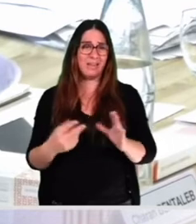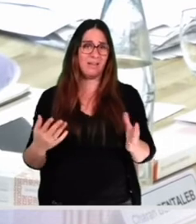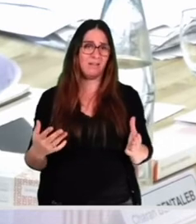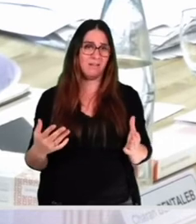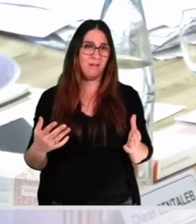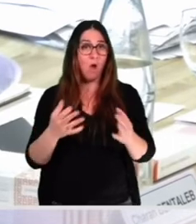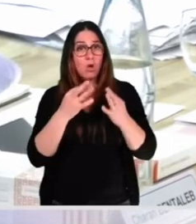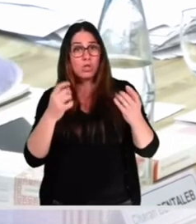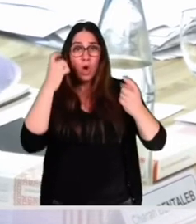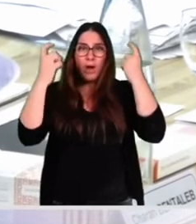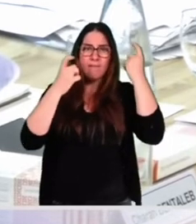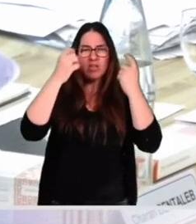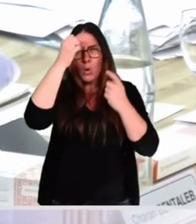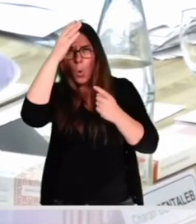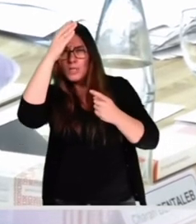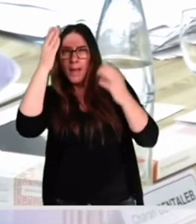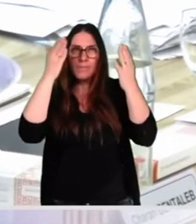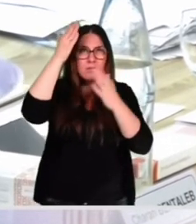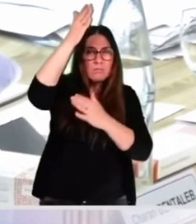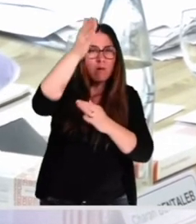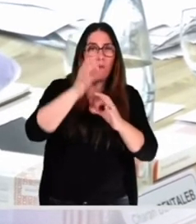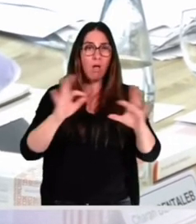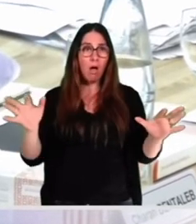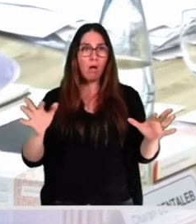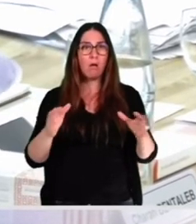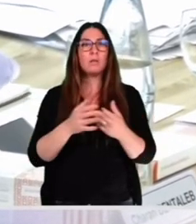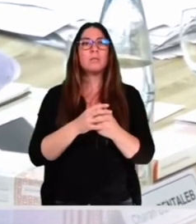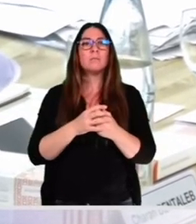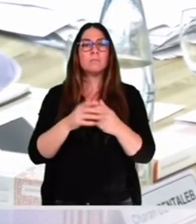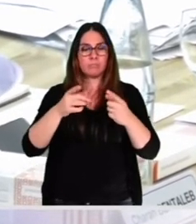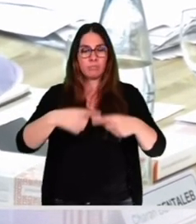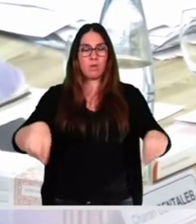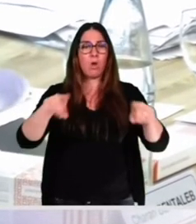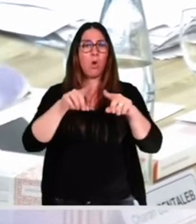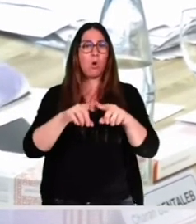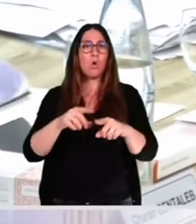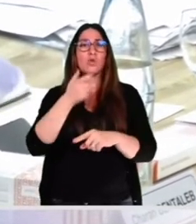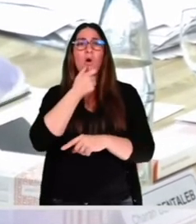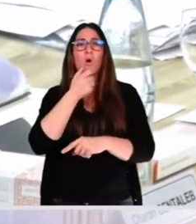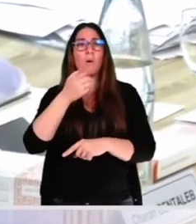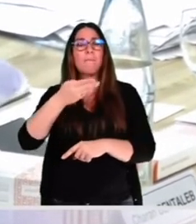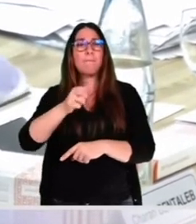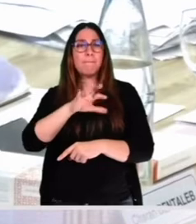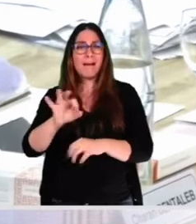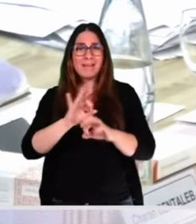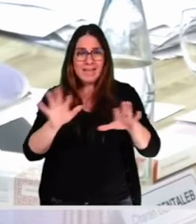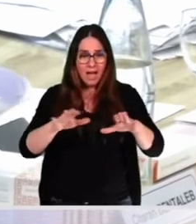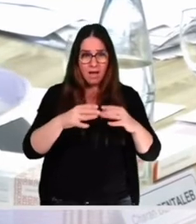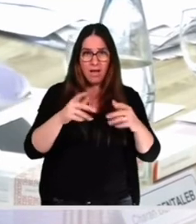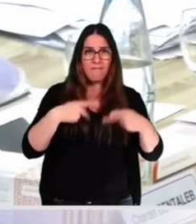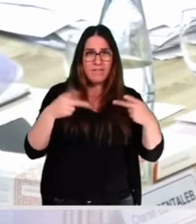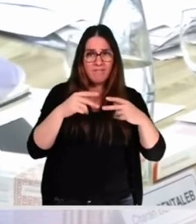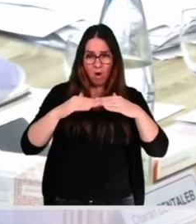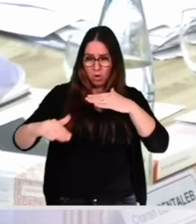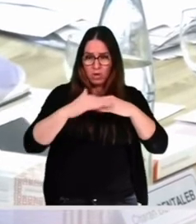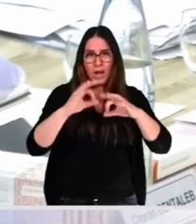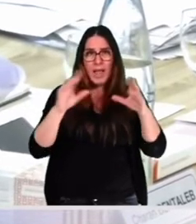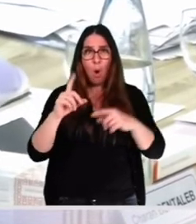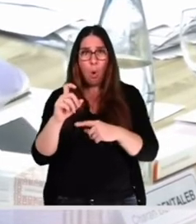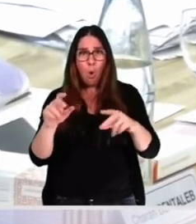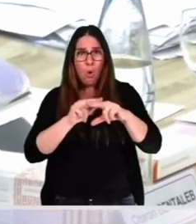sans ambition conceptuelle. La minéralisation du Champ de Mars en est l'exemple. Aucune stratégie de sol vivant, aucune présence de